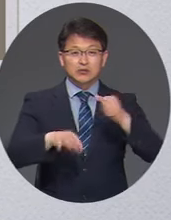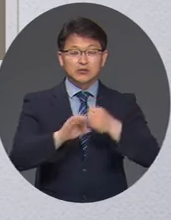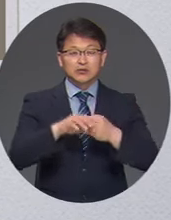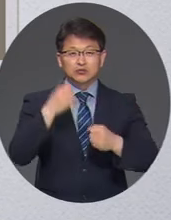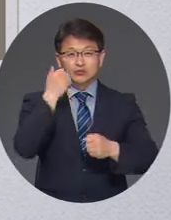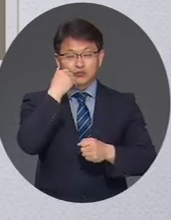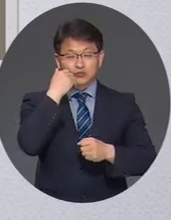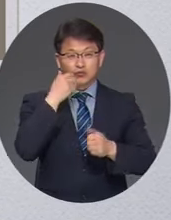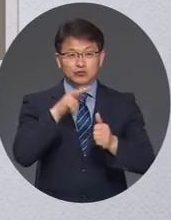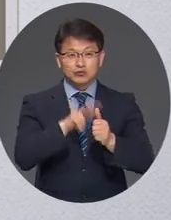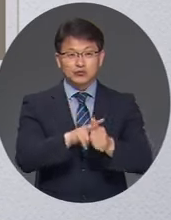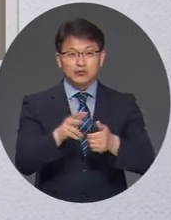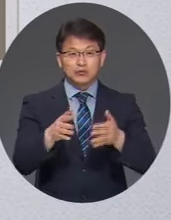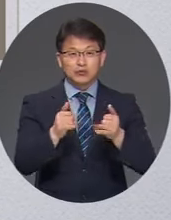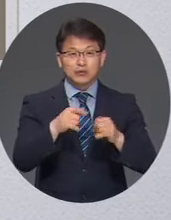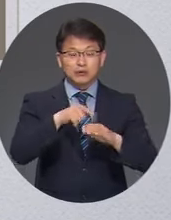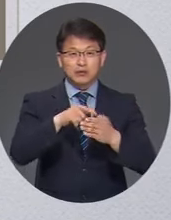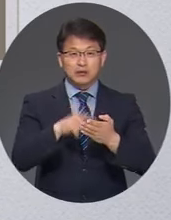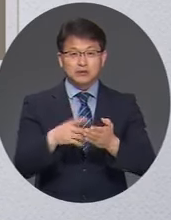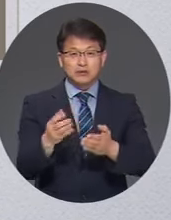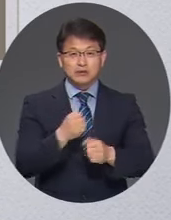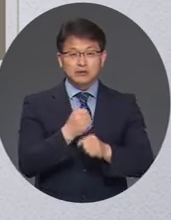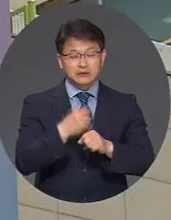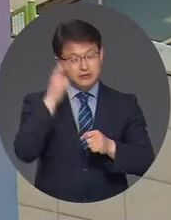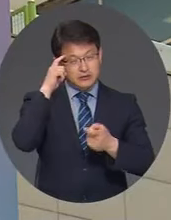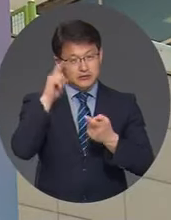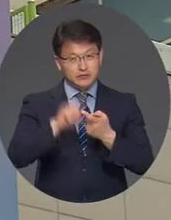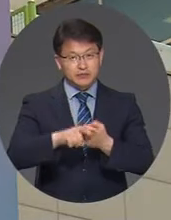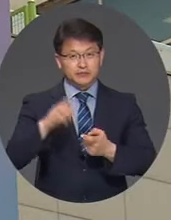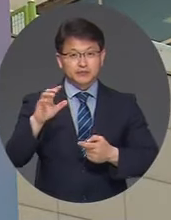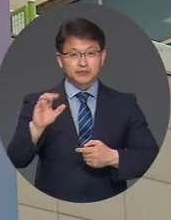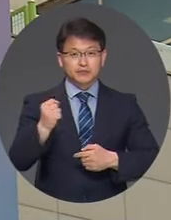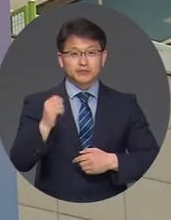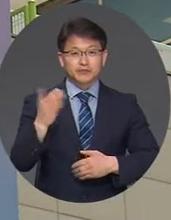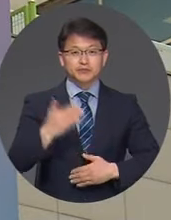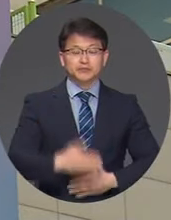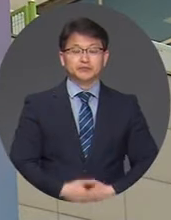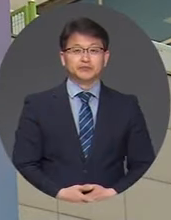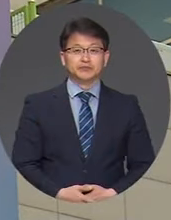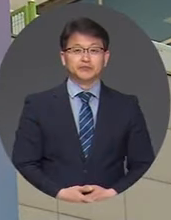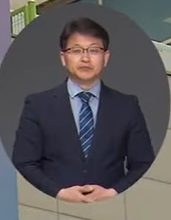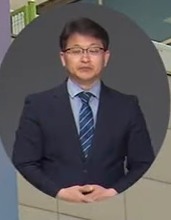어느 후보가 도민의 마음을 얻을지 주목됩니다. MBC 뉴스 박종웅입니다.